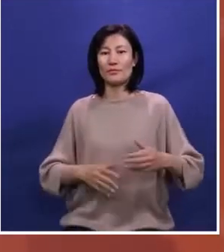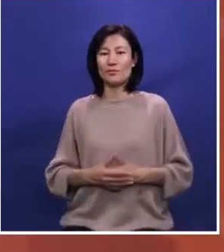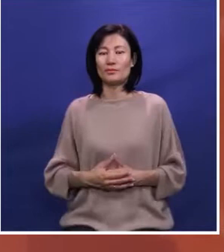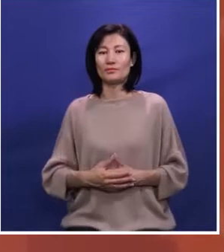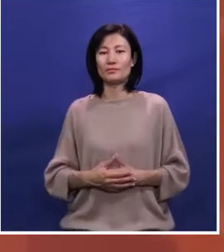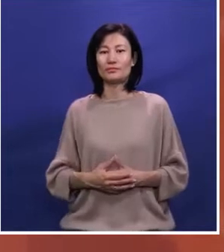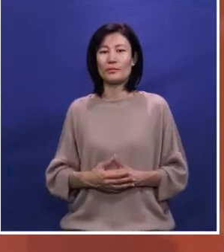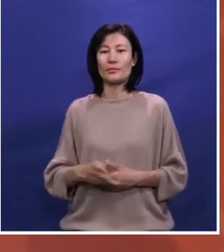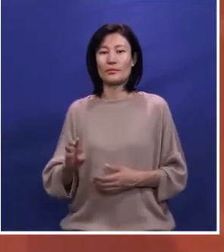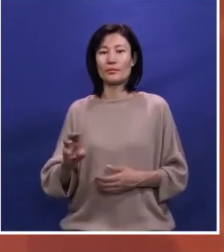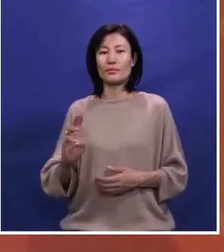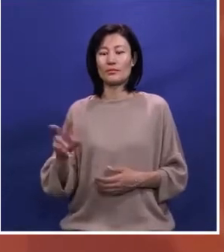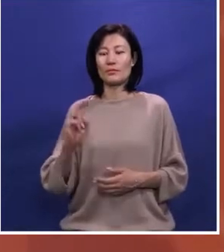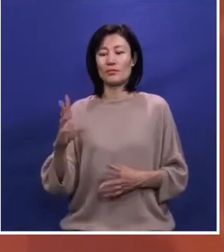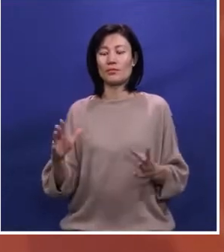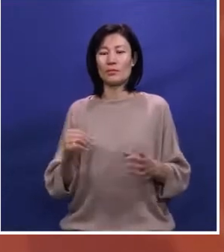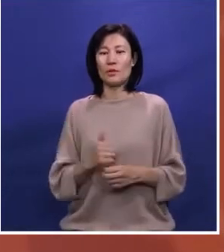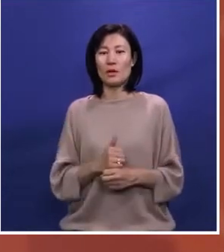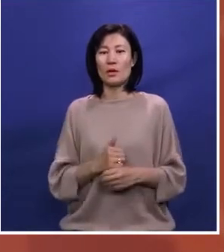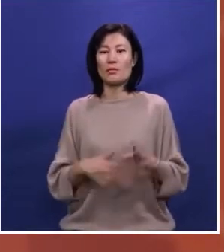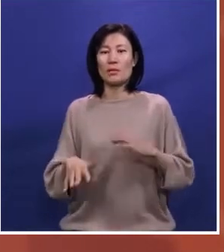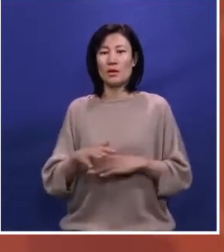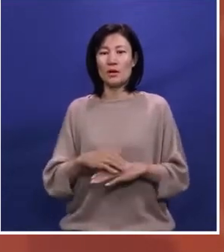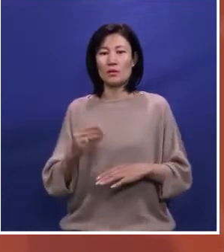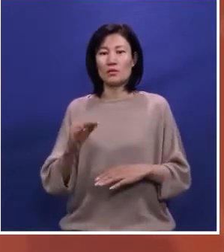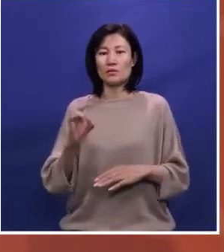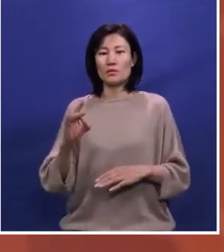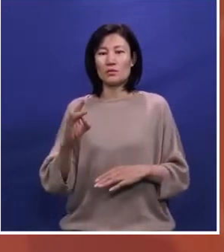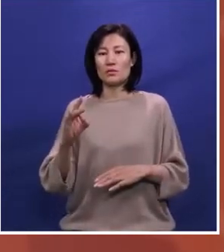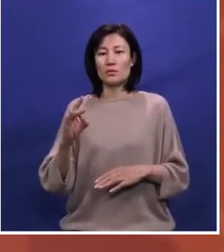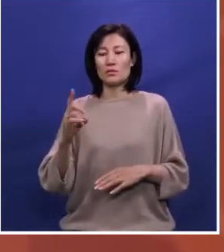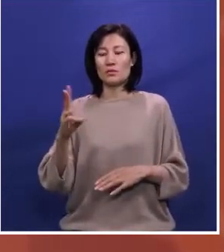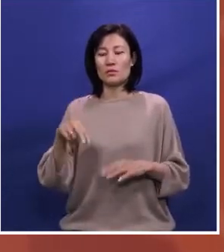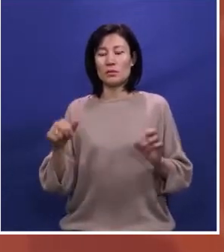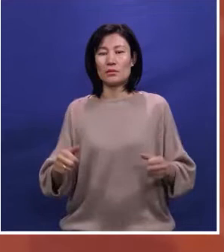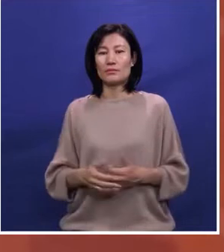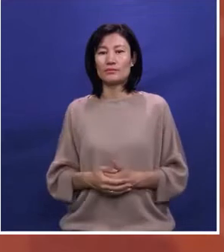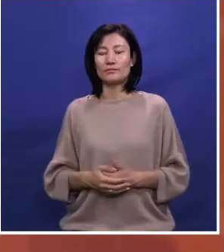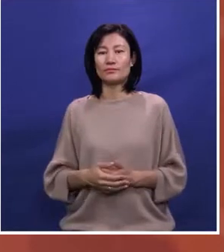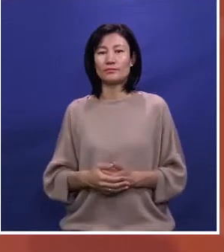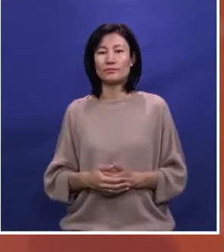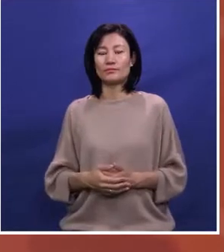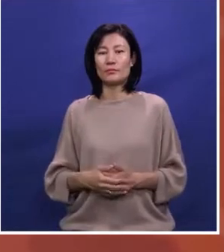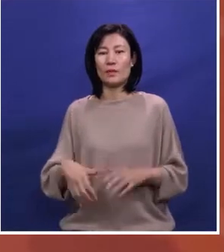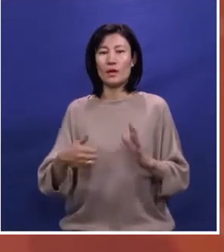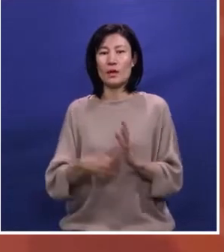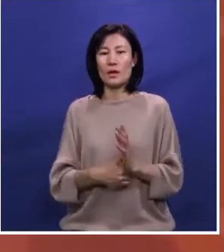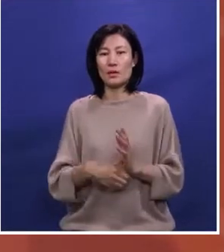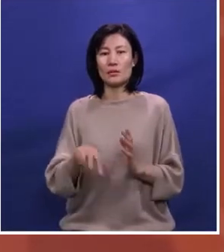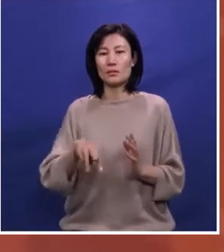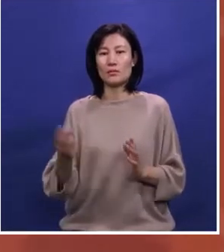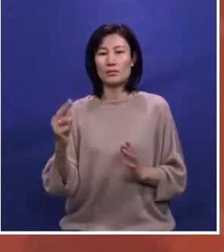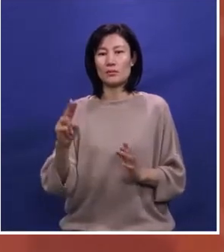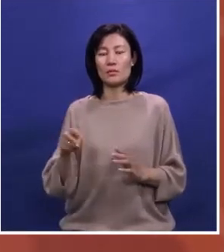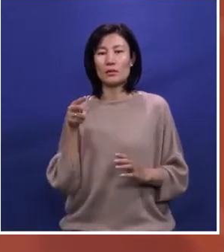әлеуметтік нысандар бәрін шешу енді 2016-шыдан бетектат болған кезде, естегіңіз болса, қаланың бюджеті 6 миллиард болған.